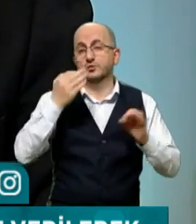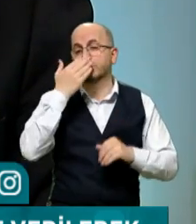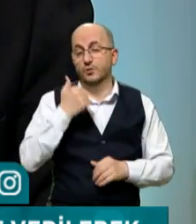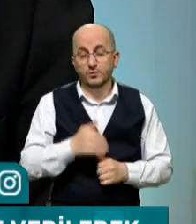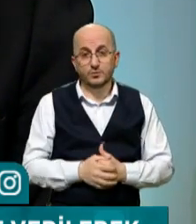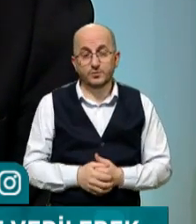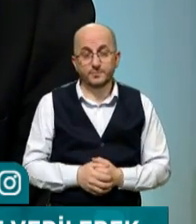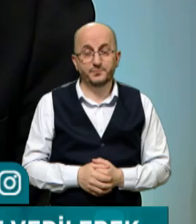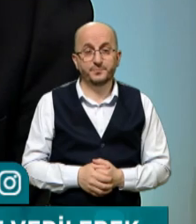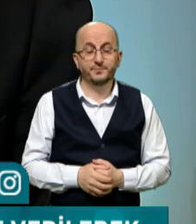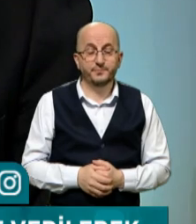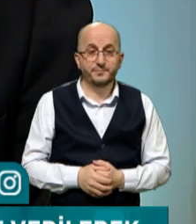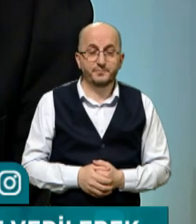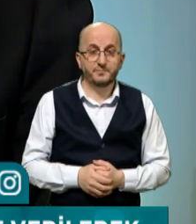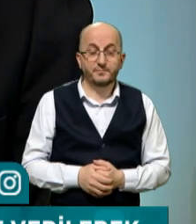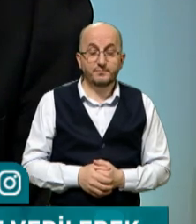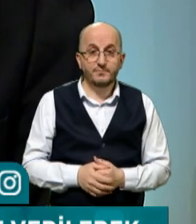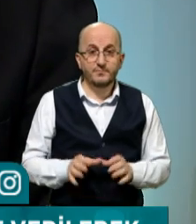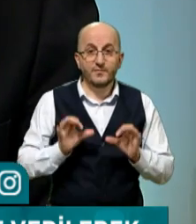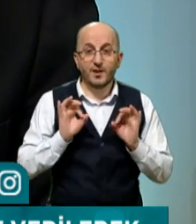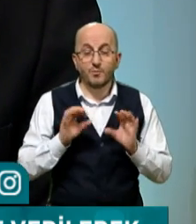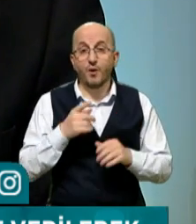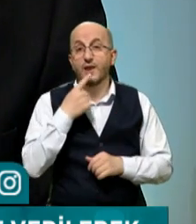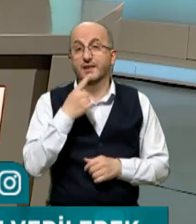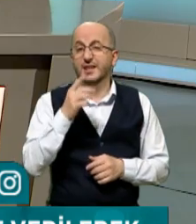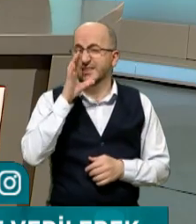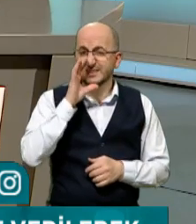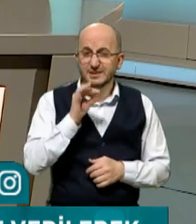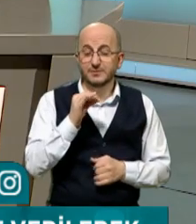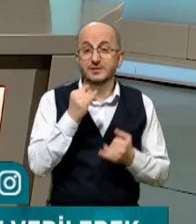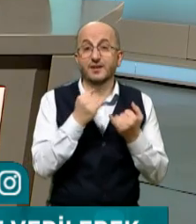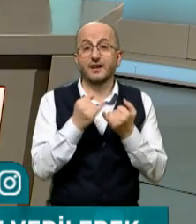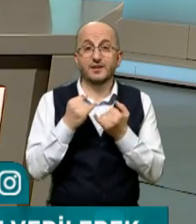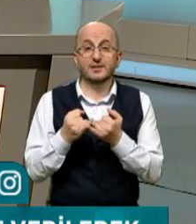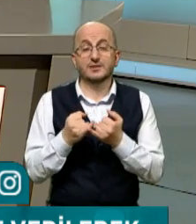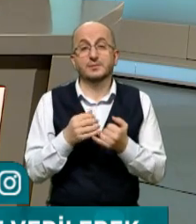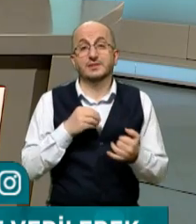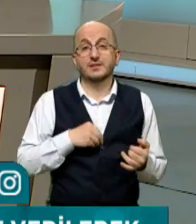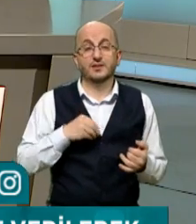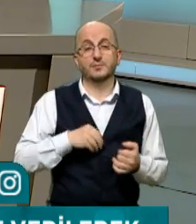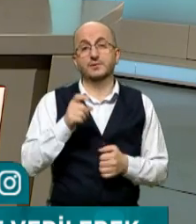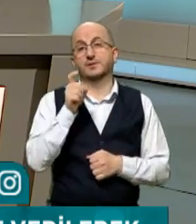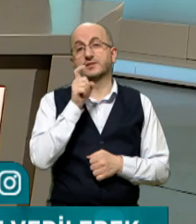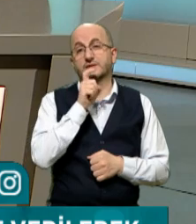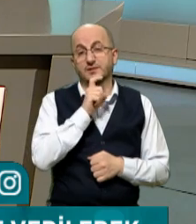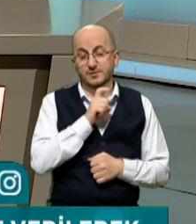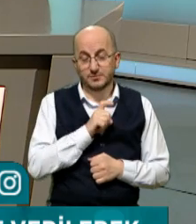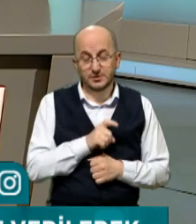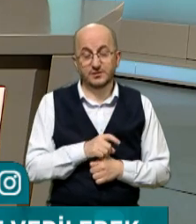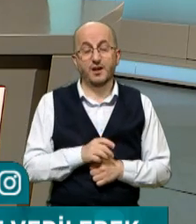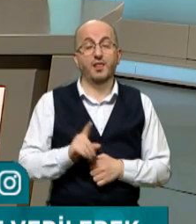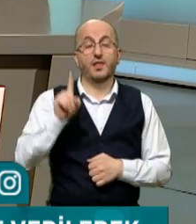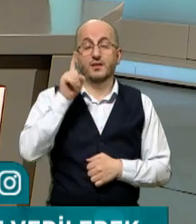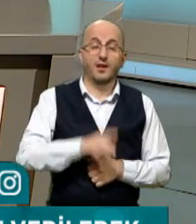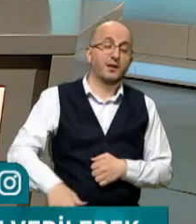İslam alimi hiç yoktur. Böyle diyen kimse kardeşimiz sanıyorum ki biraz yanılmış. Allah Teala